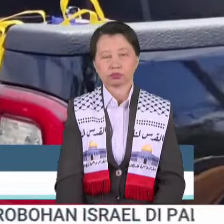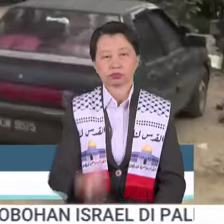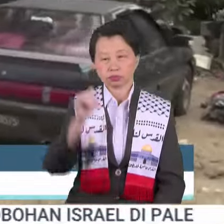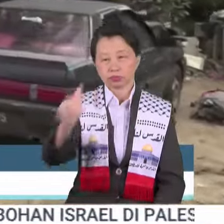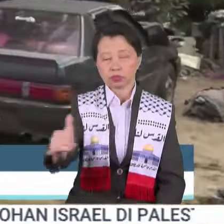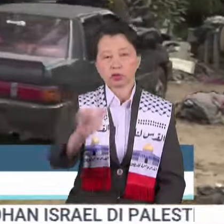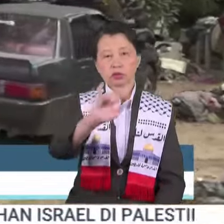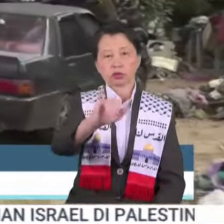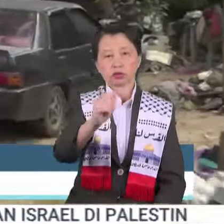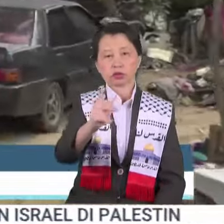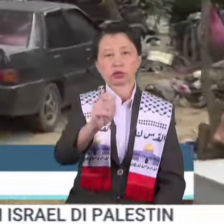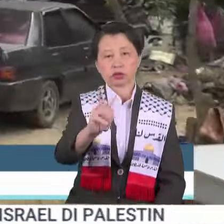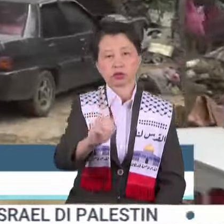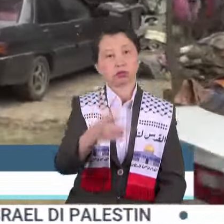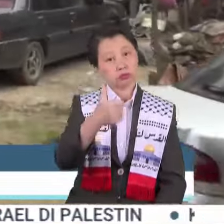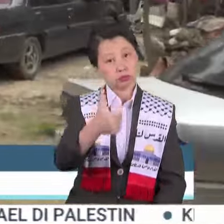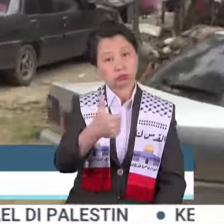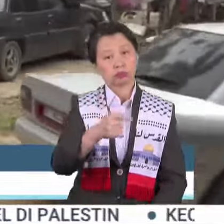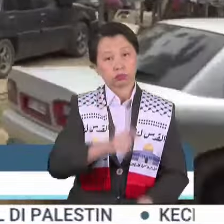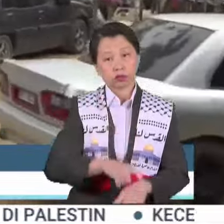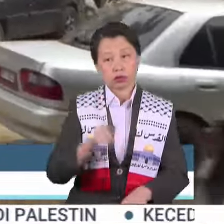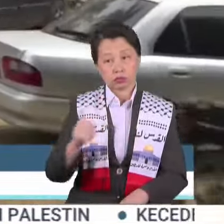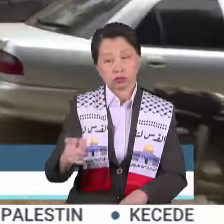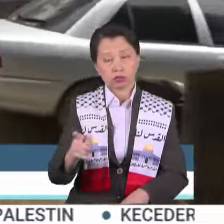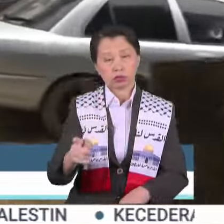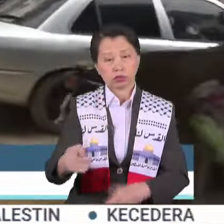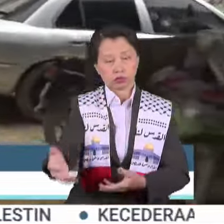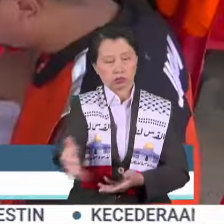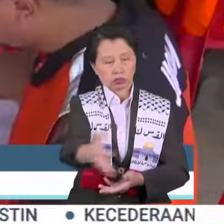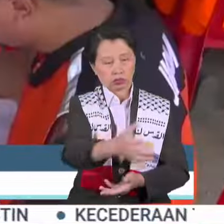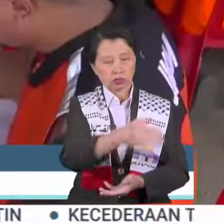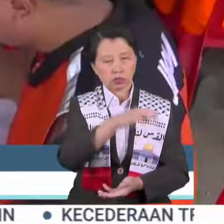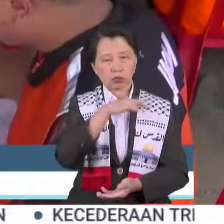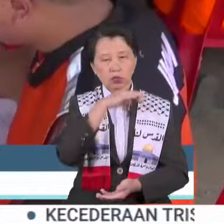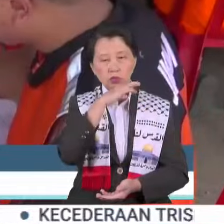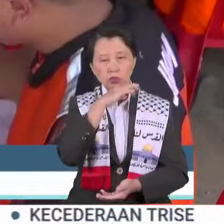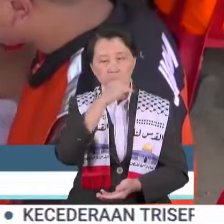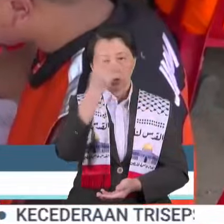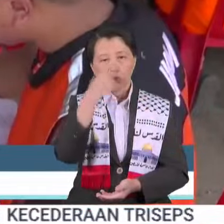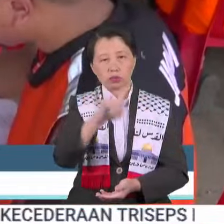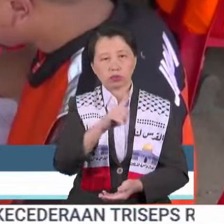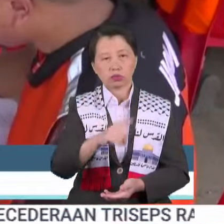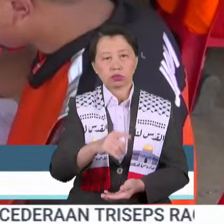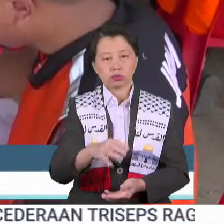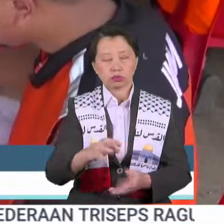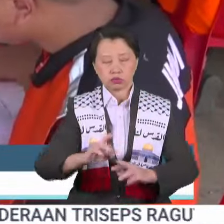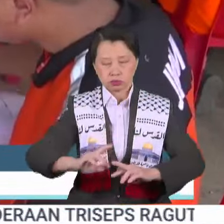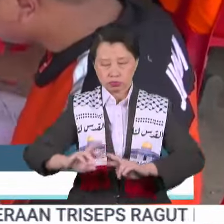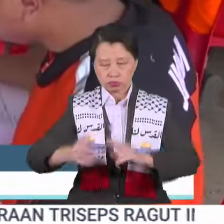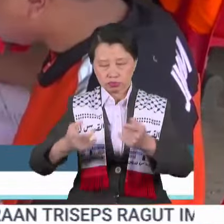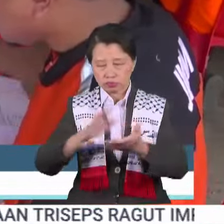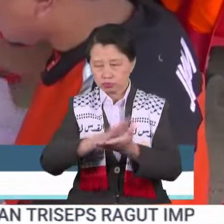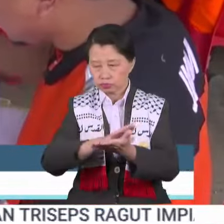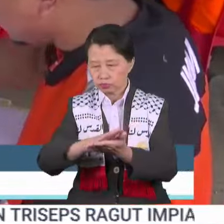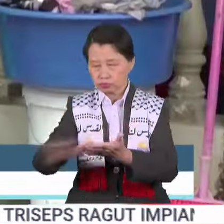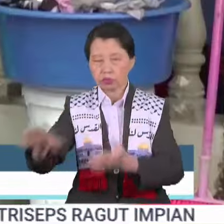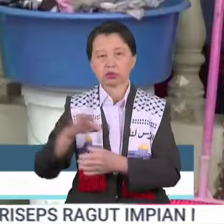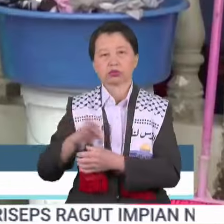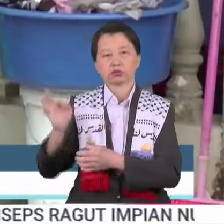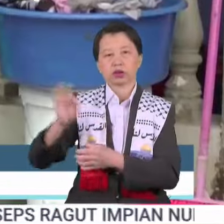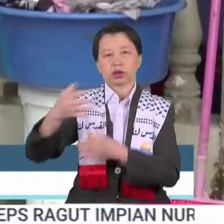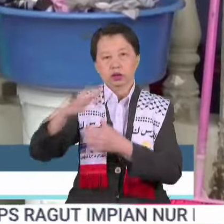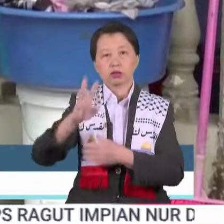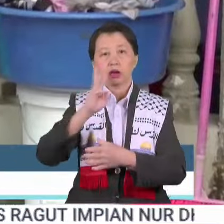Kunjungan JKM amat bermakna di saat mereka mengumpul sisa kekuatan untuk memulihkan kembali semangat